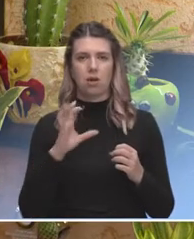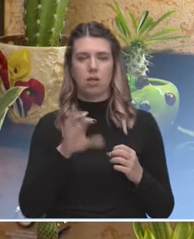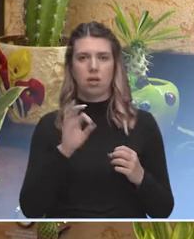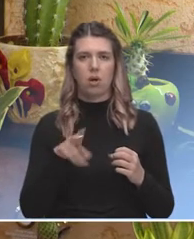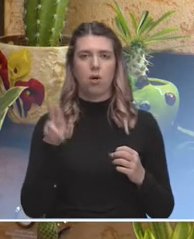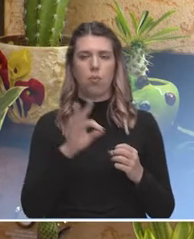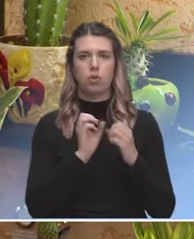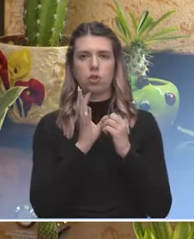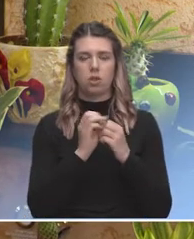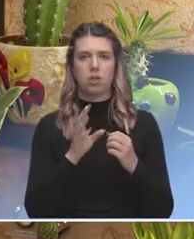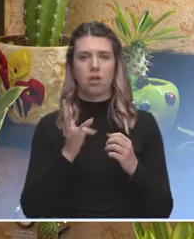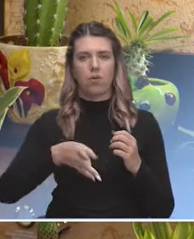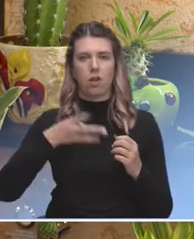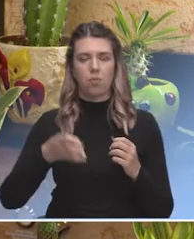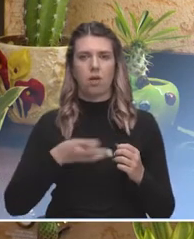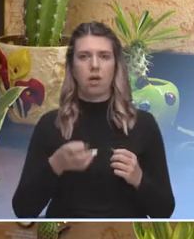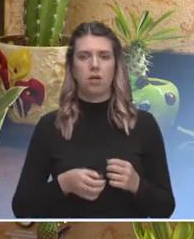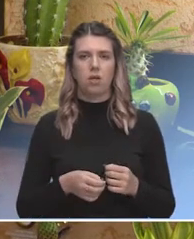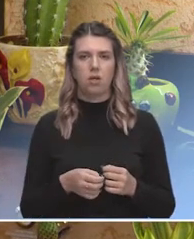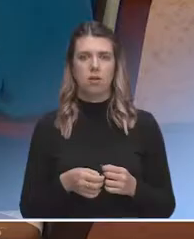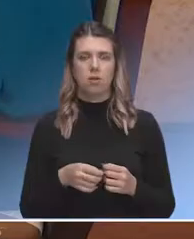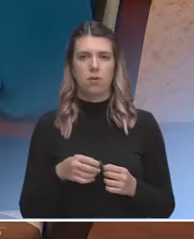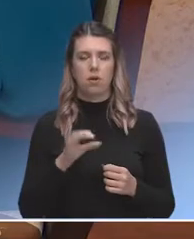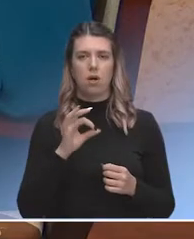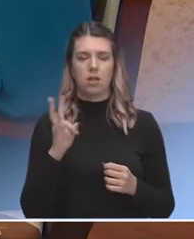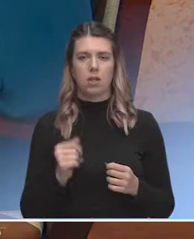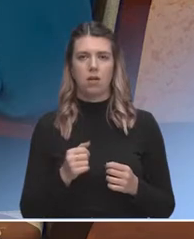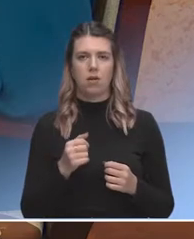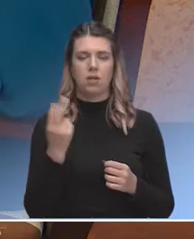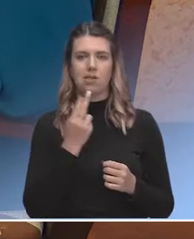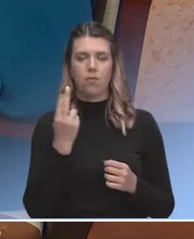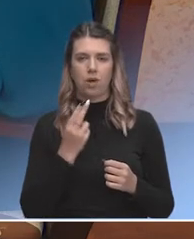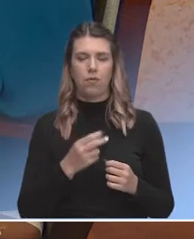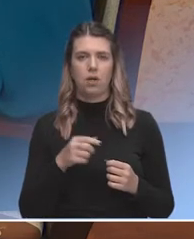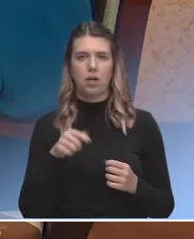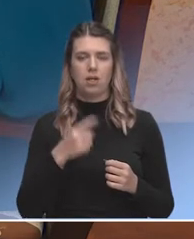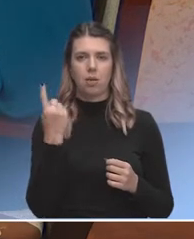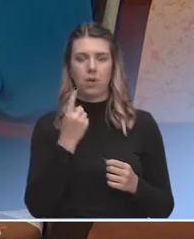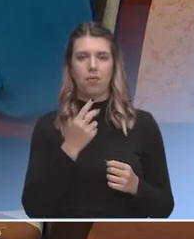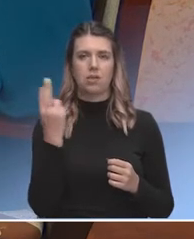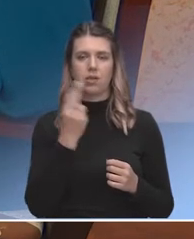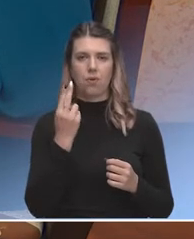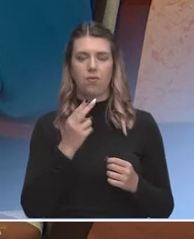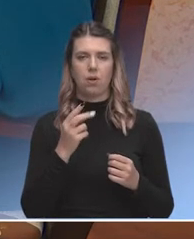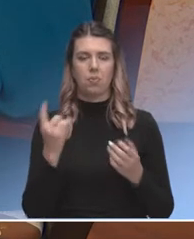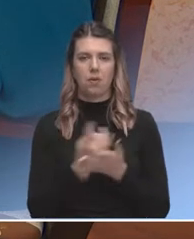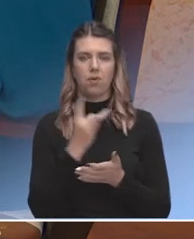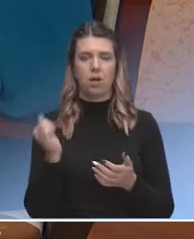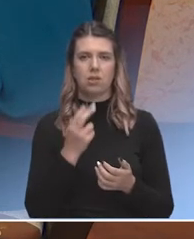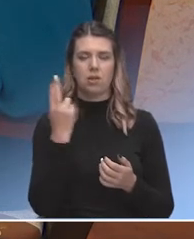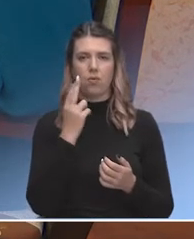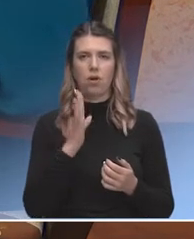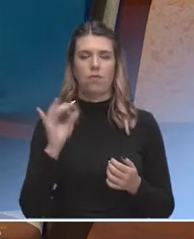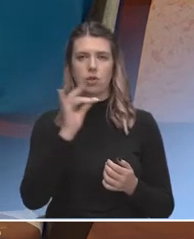15 октября по 14 ноября, она цифровая. Это первая цифровая